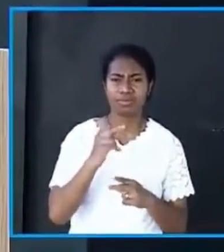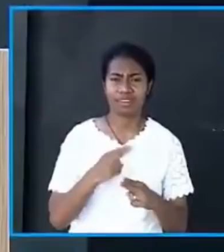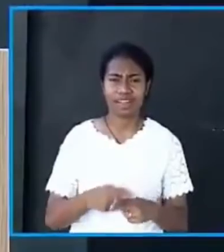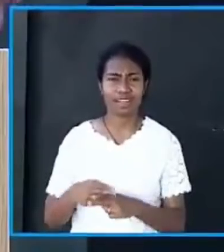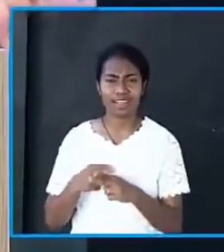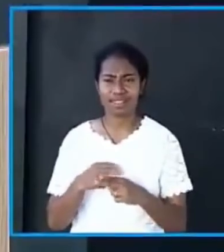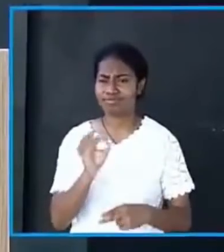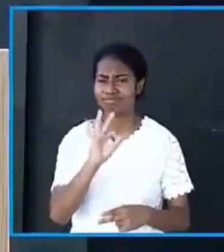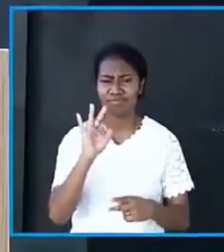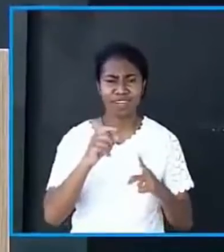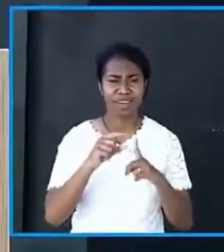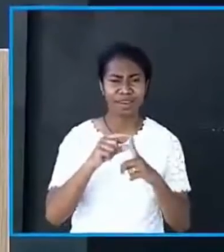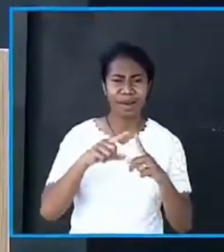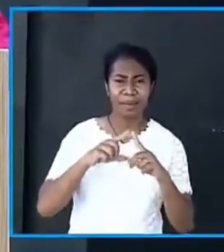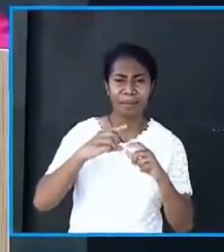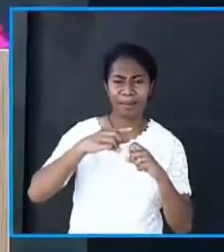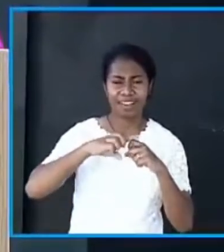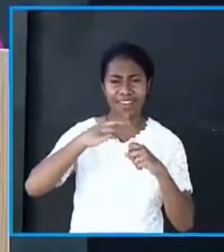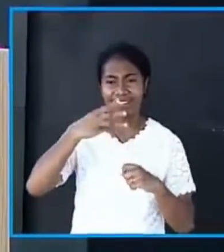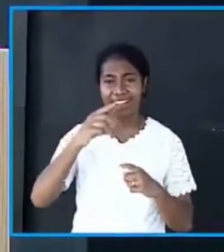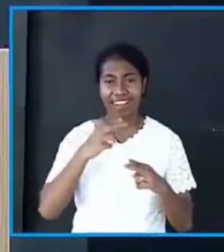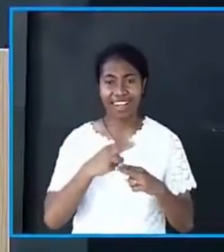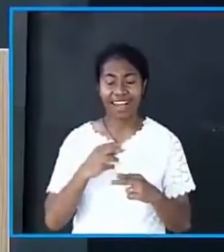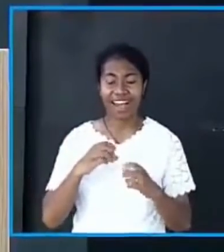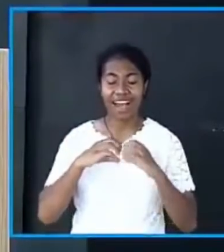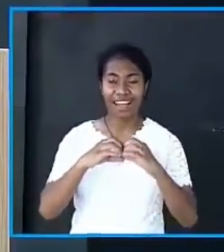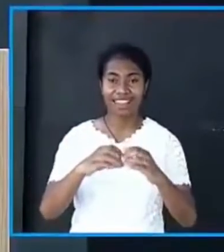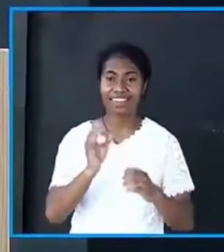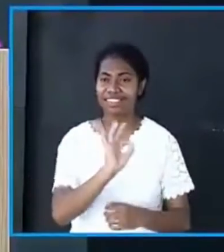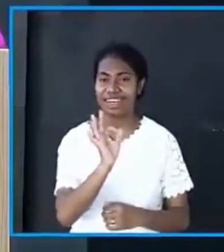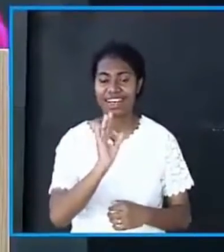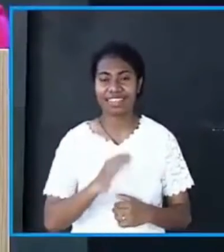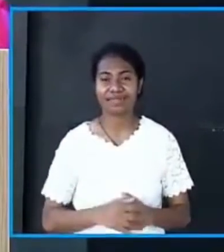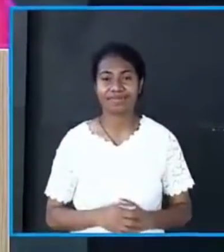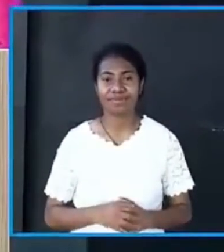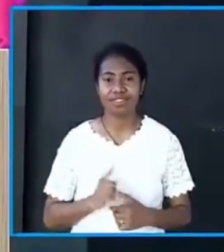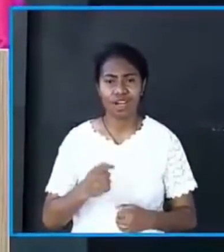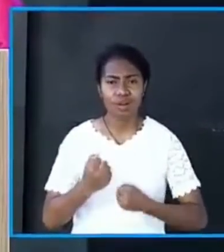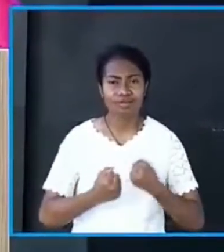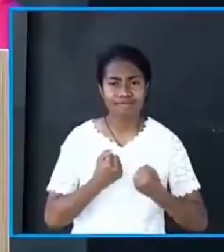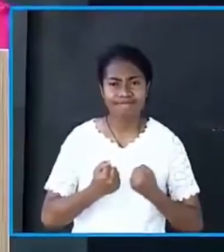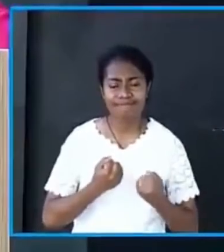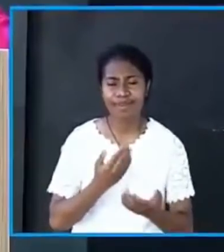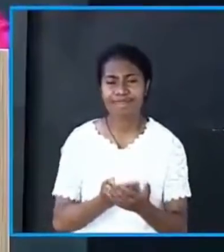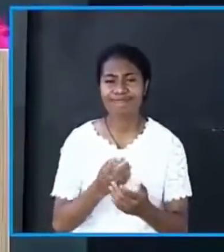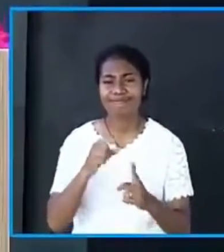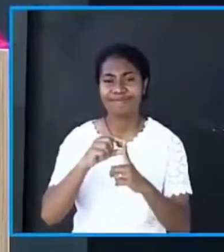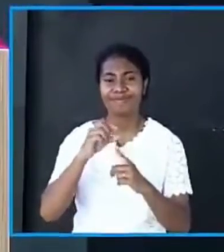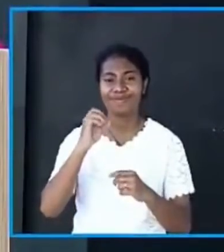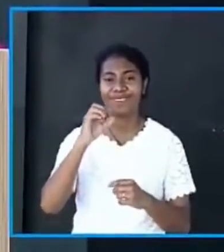buka hati-hati jangan pakai akal dengan riba itu dia sedang berusaha membuat kau jadi